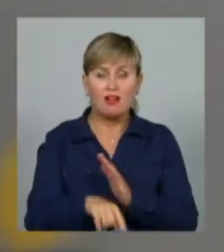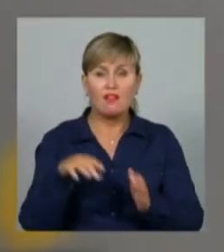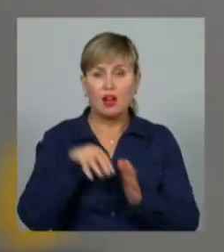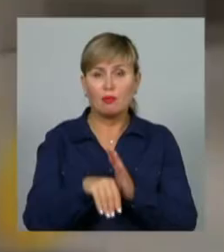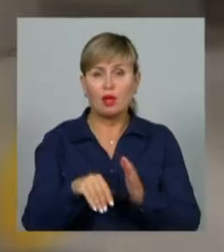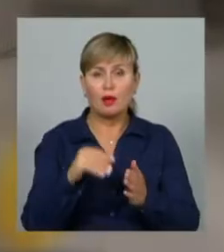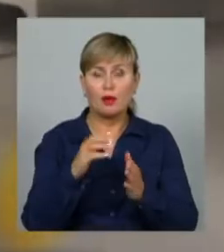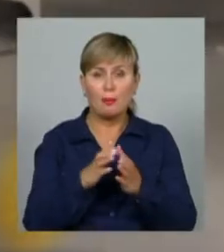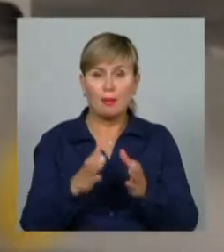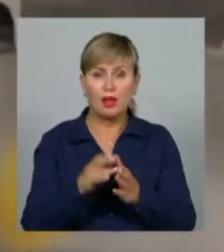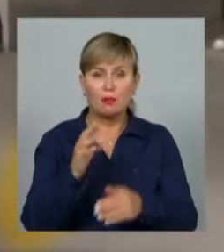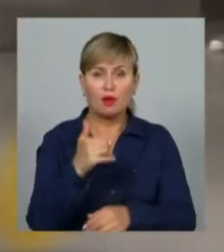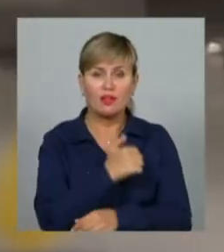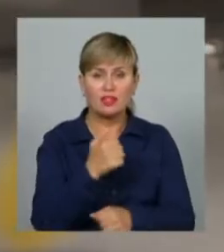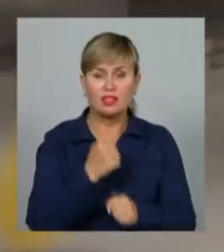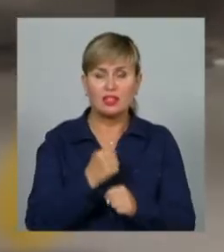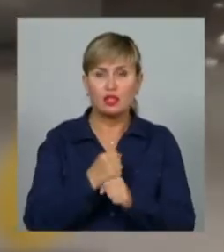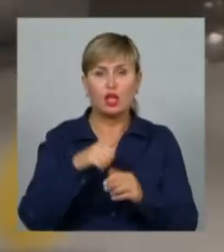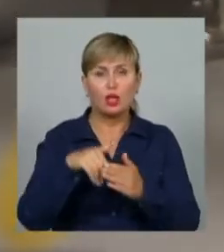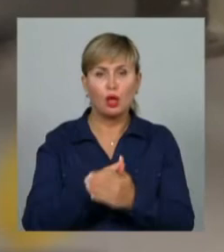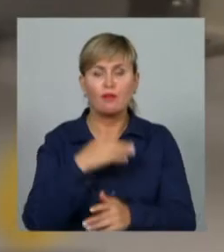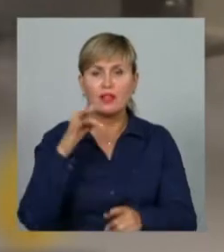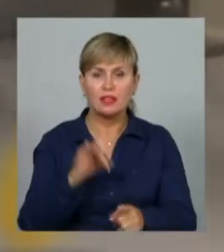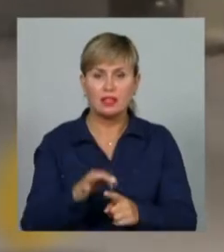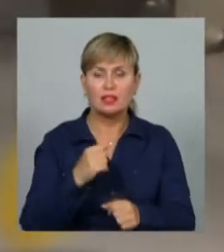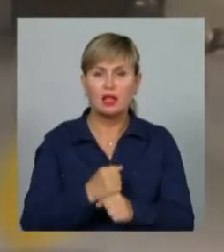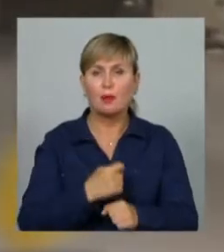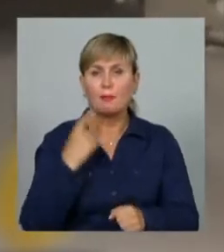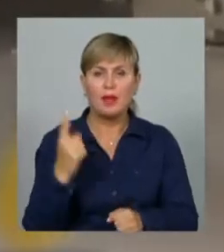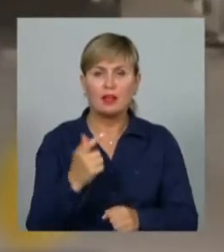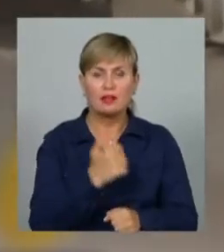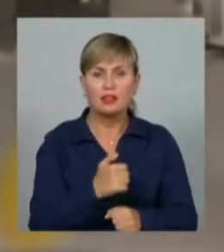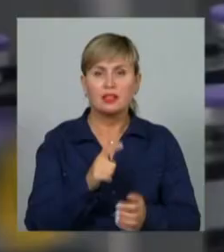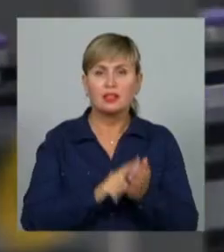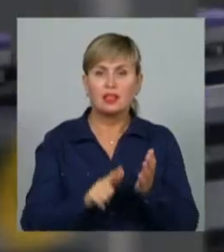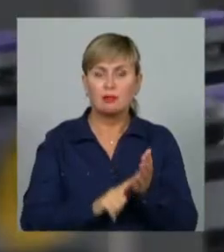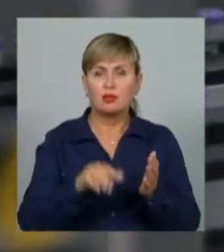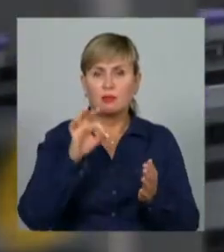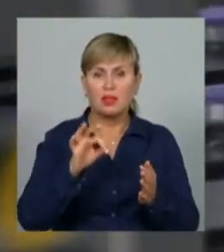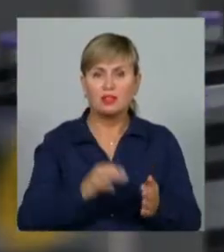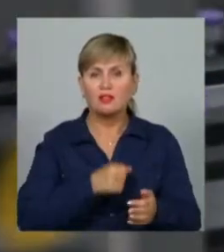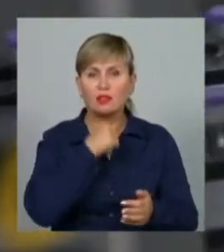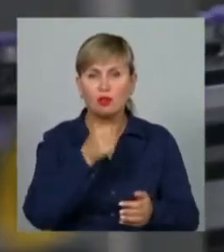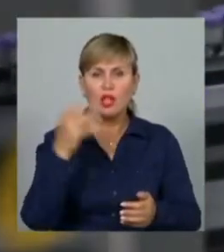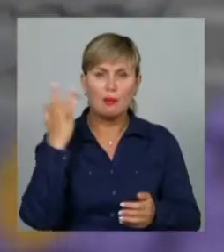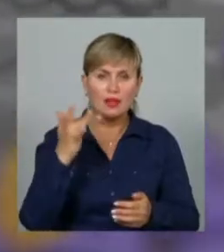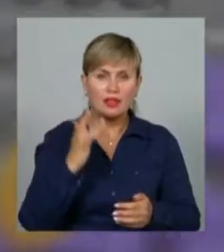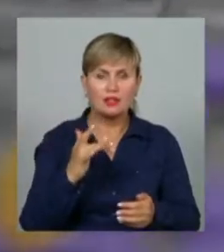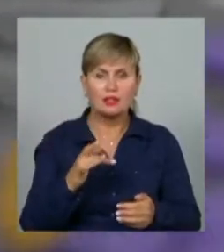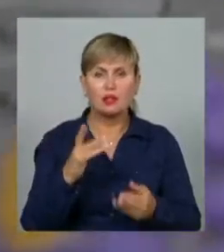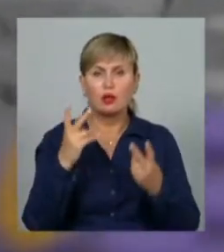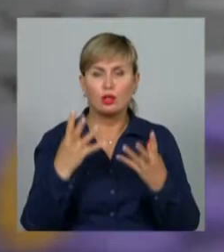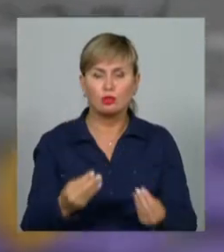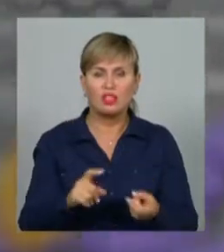кампании по вакцинации поставили перед собой новую цель – привить первой дозой вакцины 70% взрослых американцев ко Дню